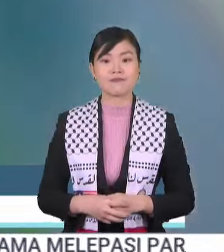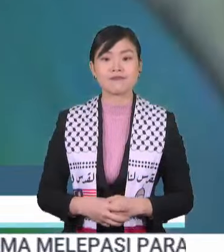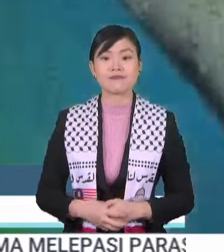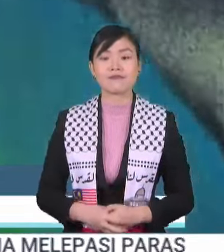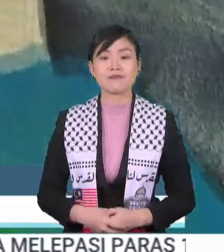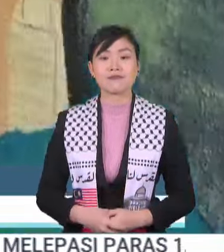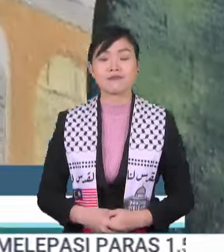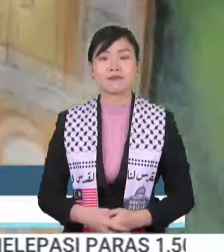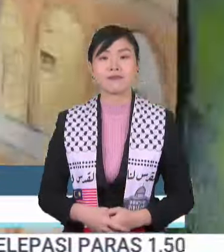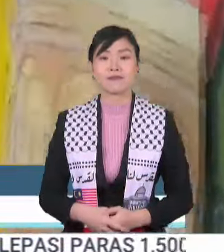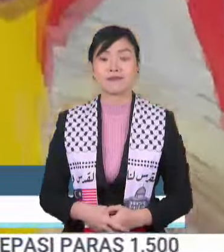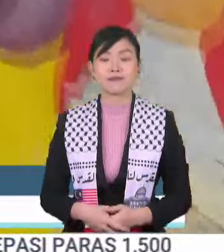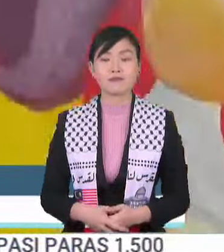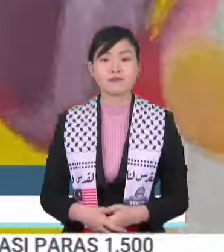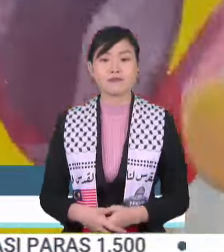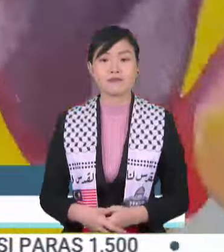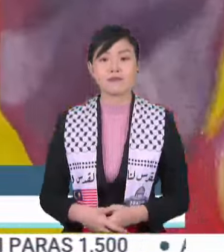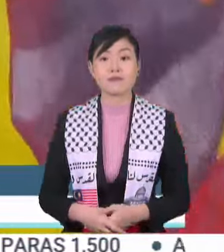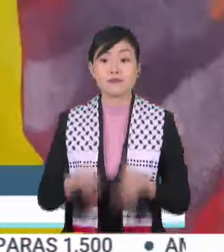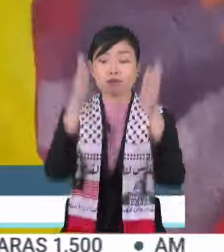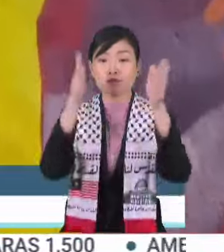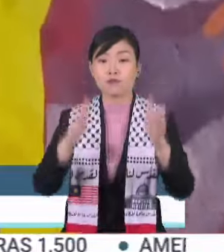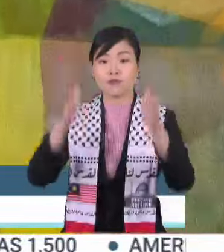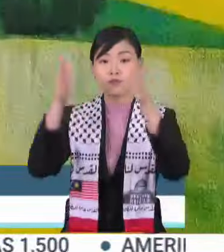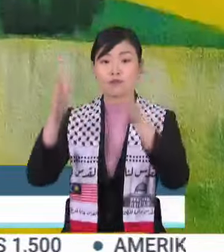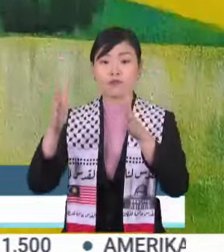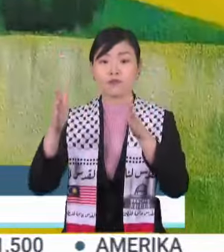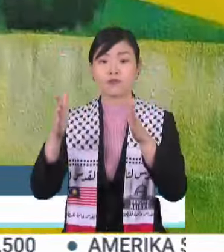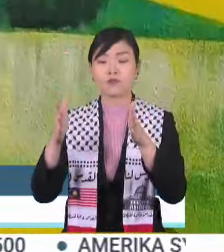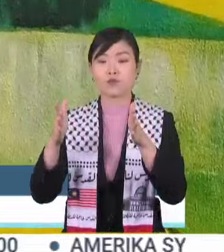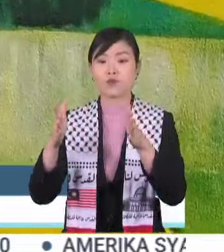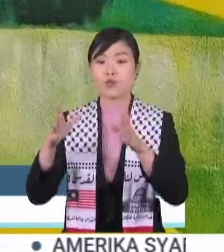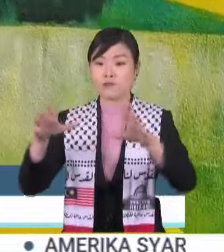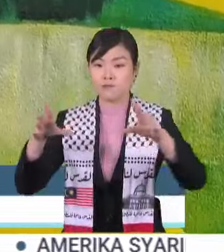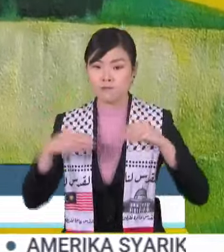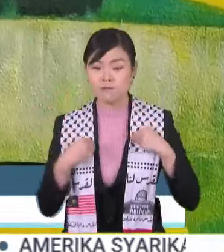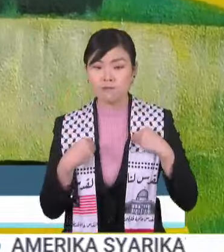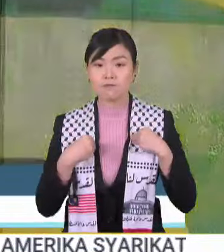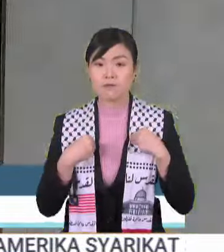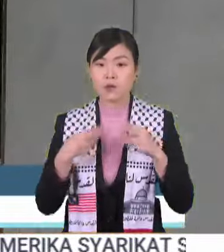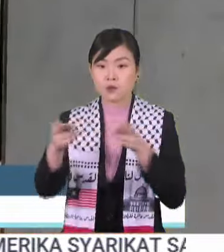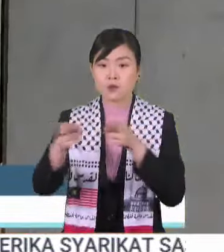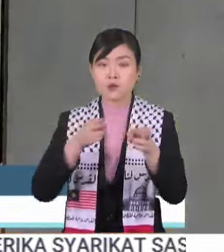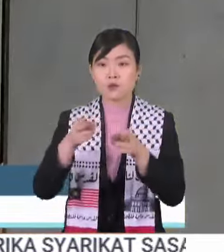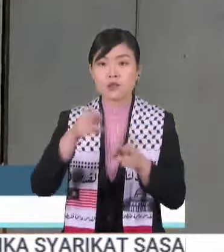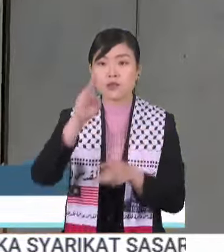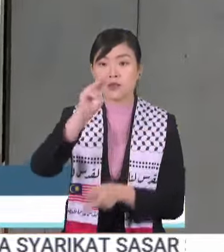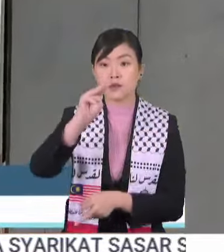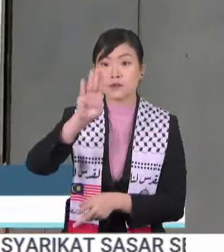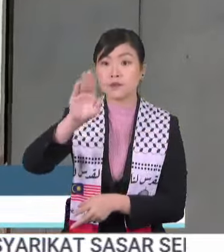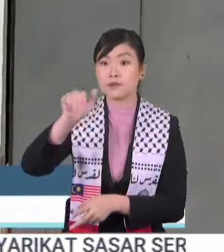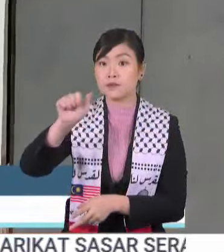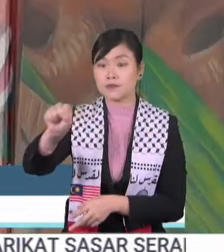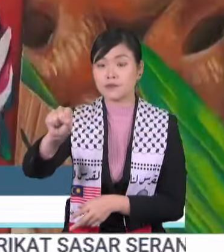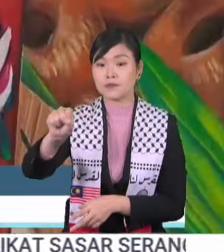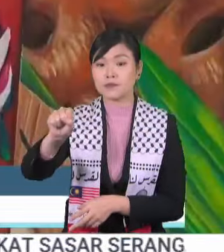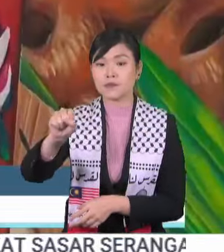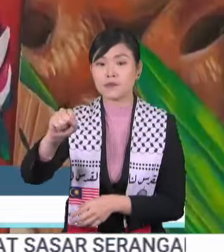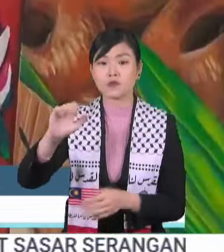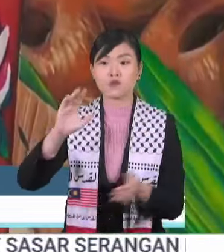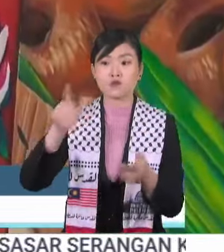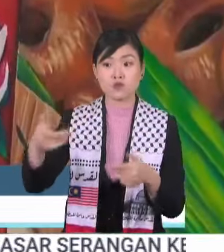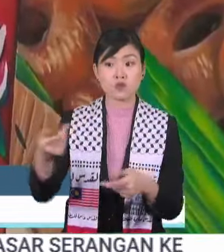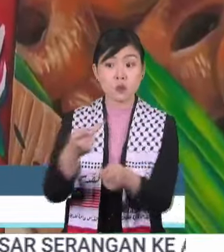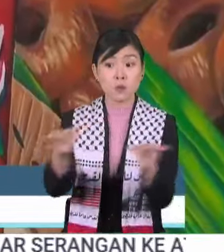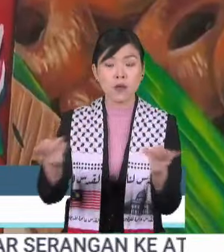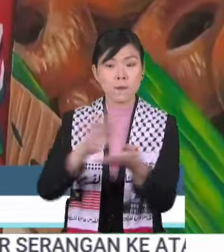alar sementara itu orang ramai menyambut baik usaha yang dilakukan oleh mbas bagi mengindah dan